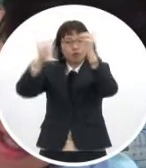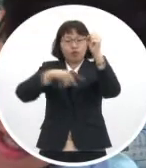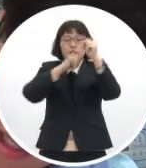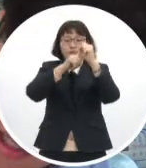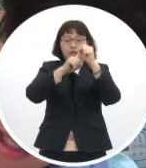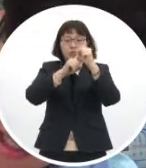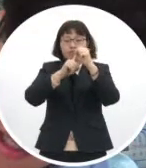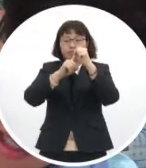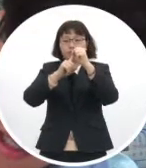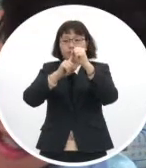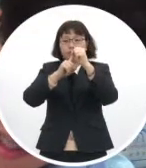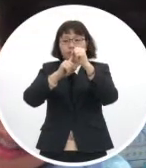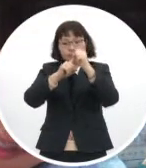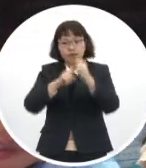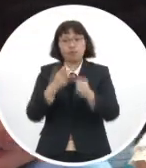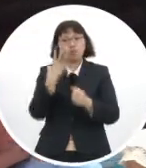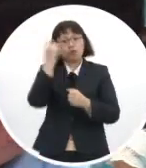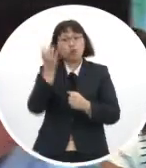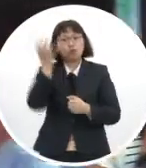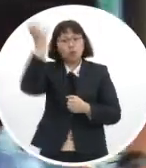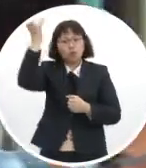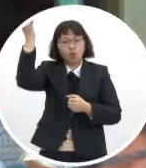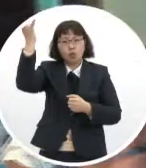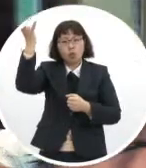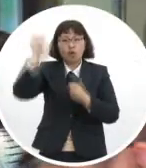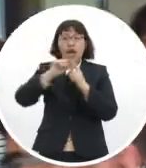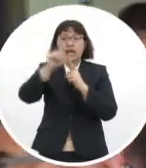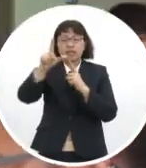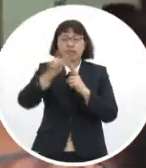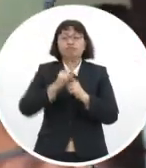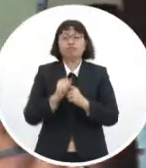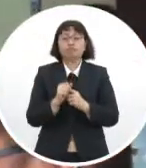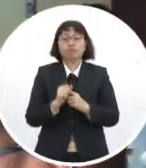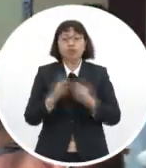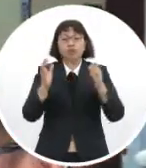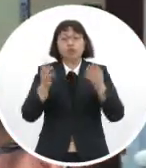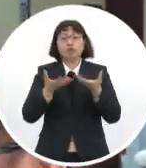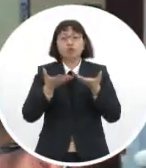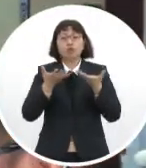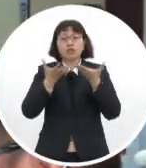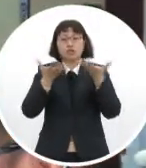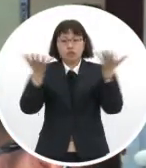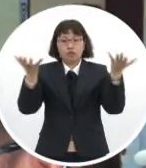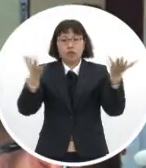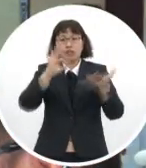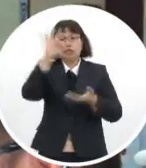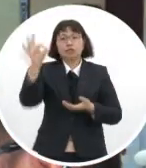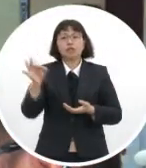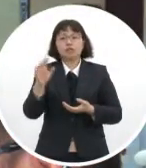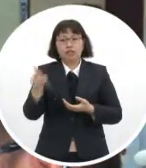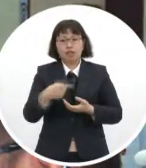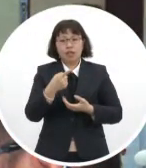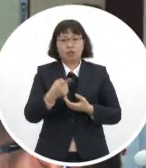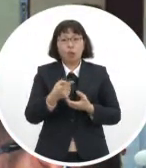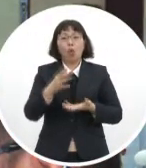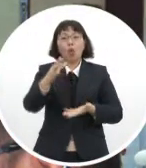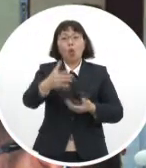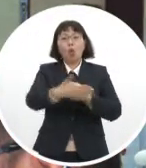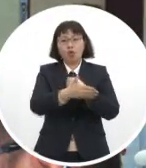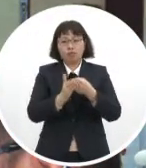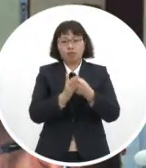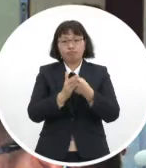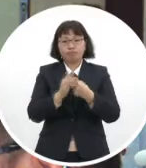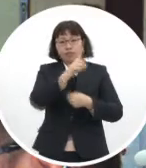河の魅力の創造・発信、豊かな自然の保全・再生など様々な施策に取り組んだよ。